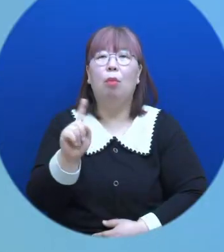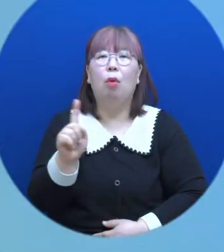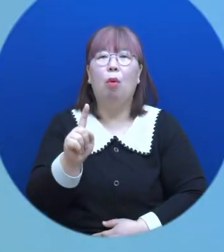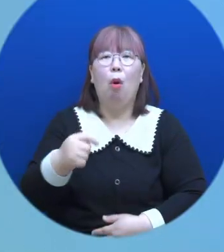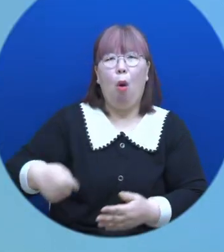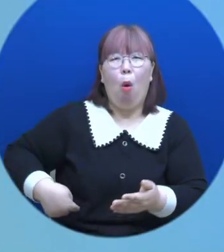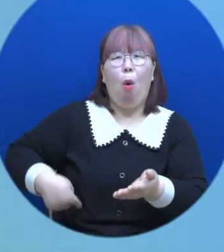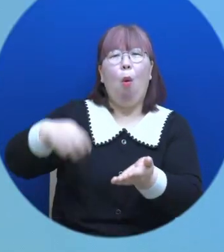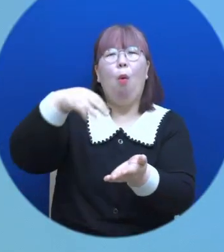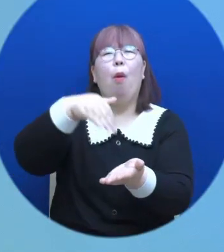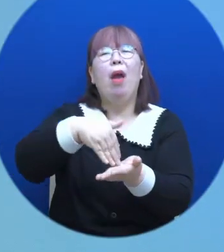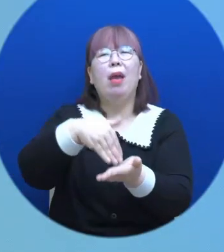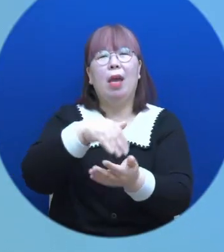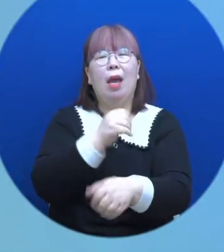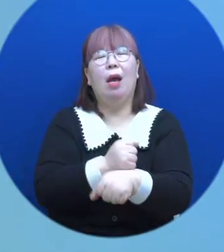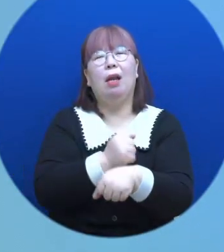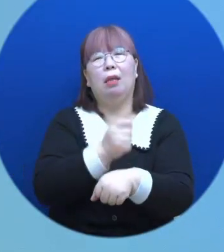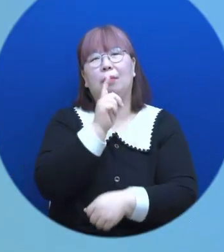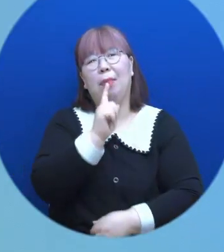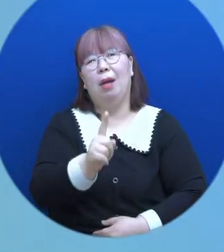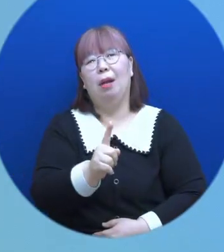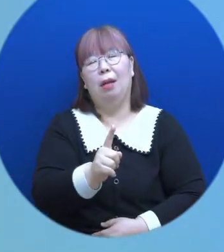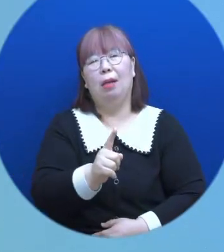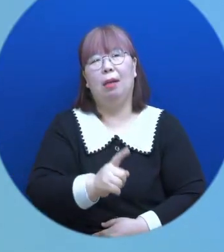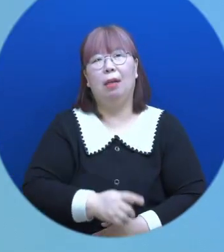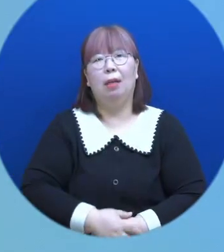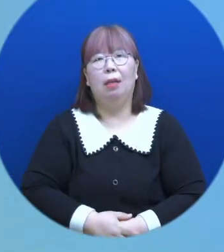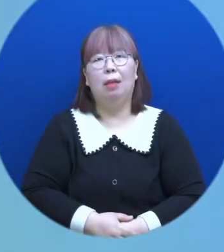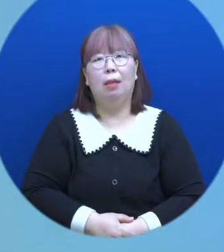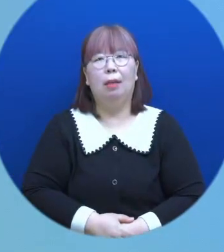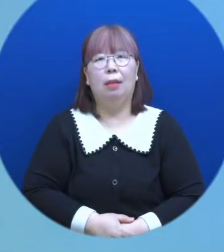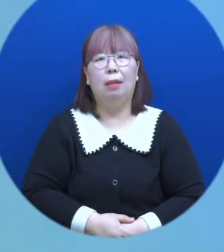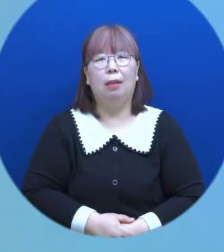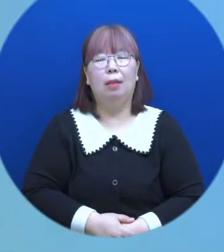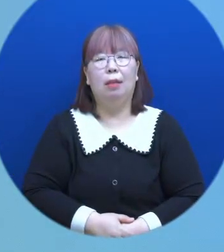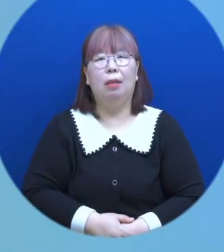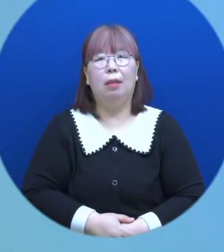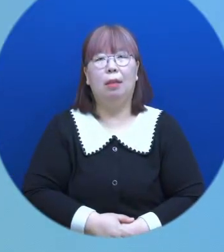회개에 임하라는 투로 돌려지는 말을 하고 있다는 거예요.